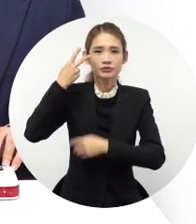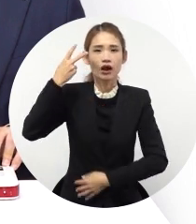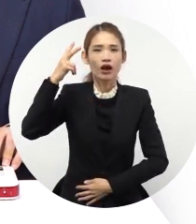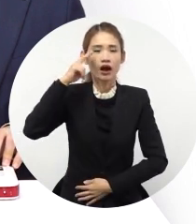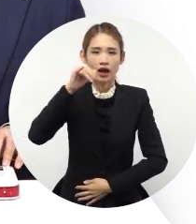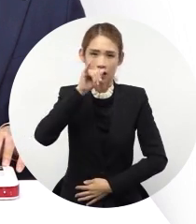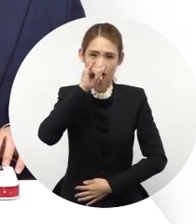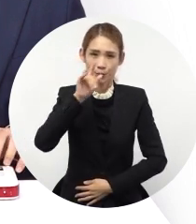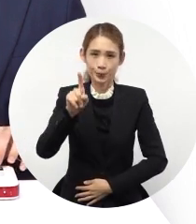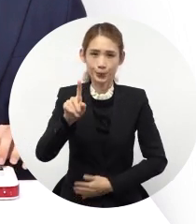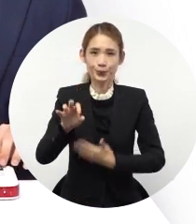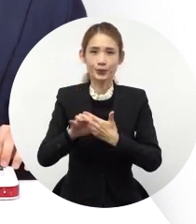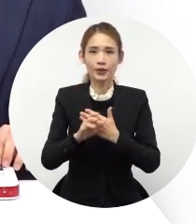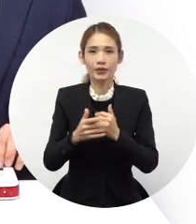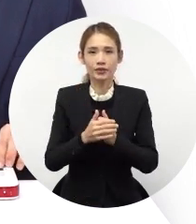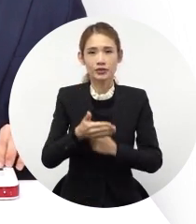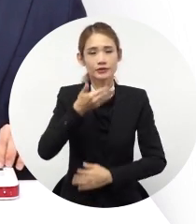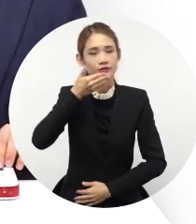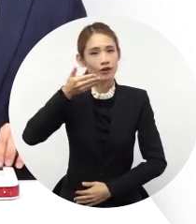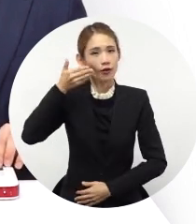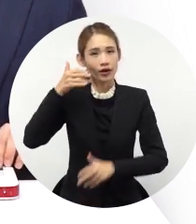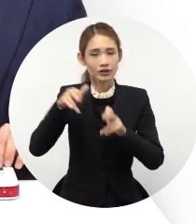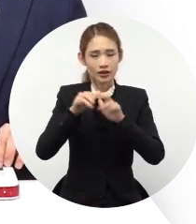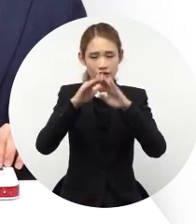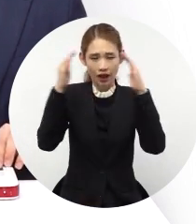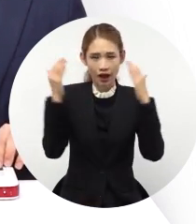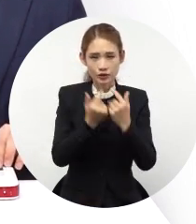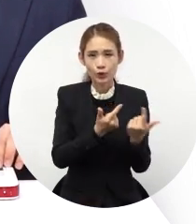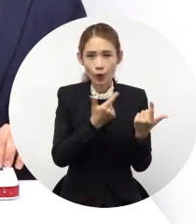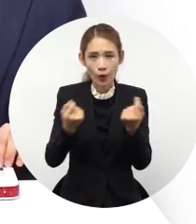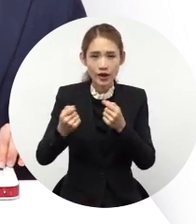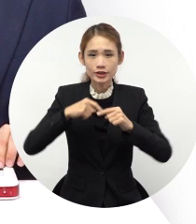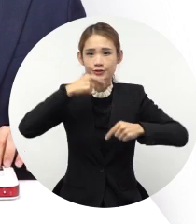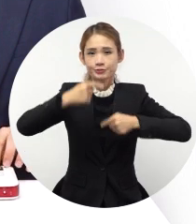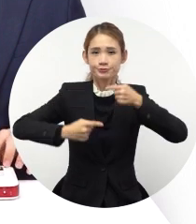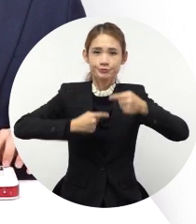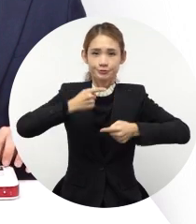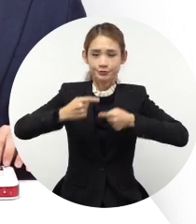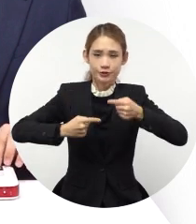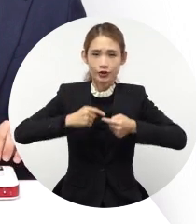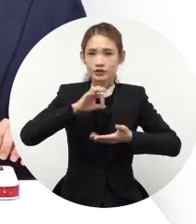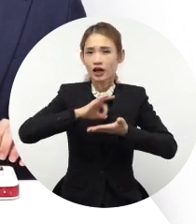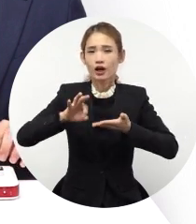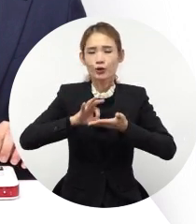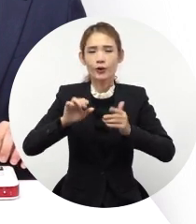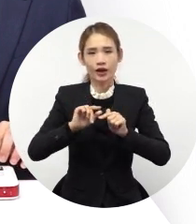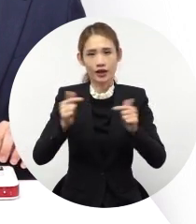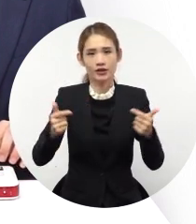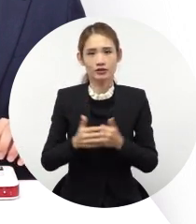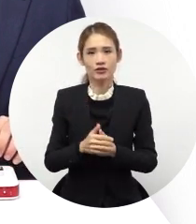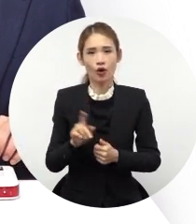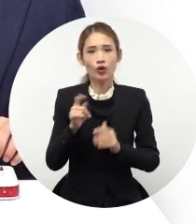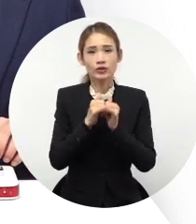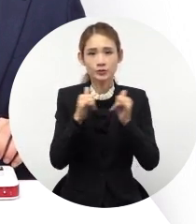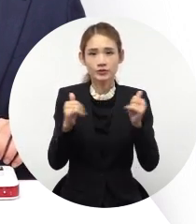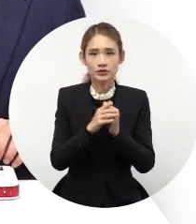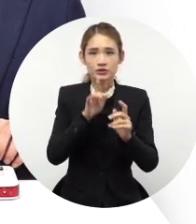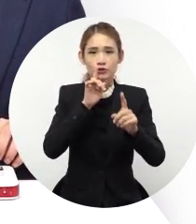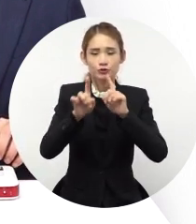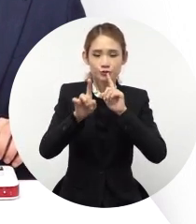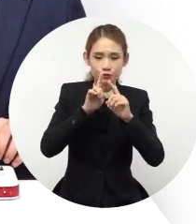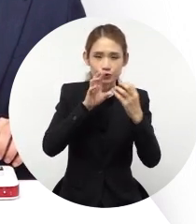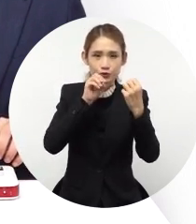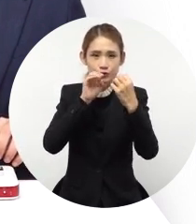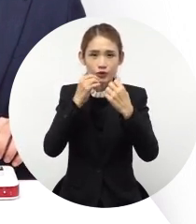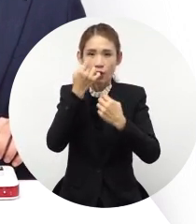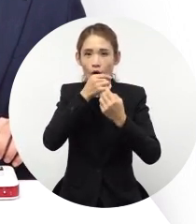있는데요. 어떤 부분이냐면 청각장애인 모두가 수어를 사용하는 건 아닙니다. 어떤 분들은